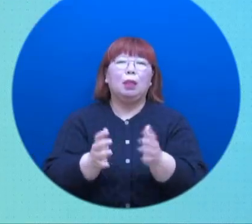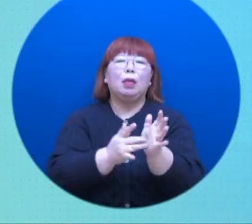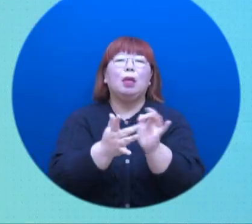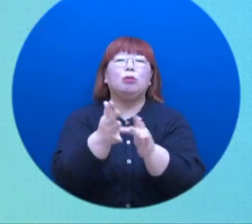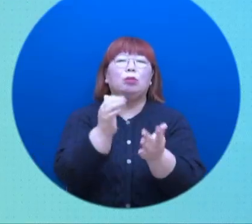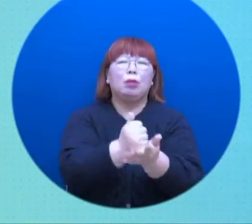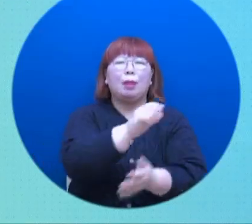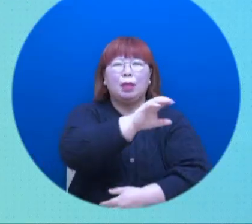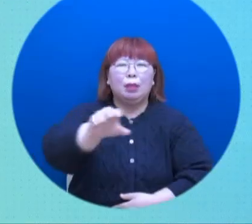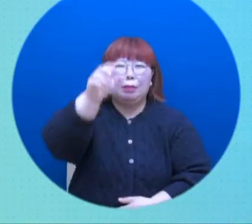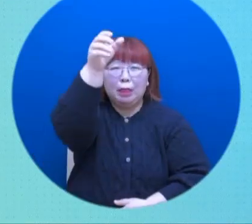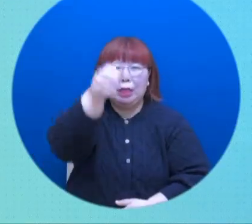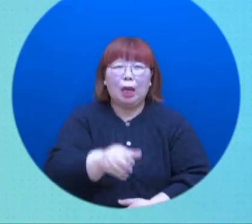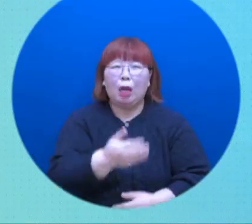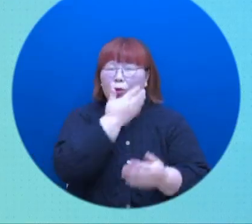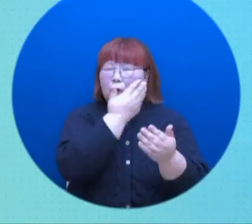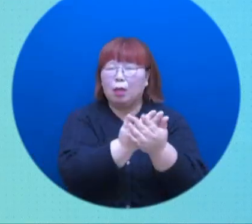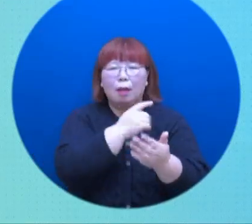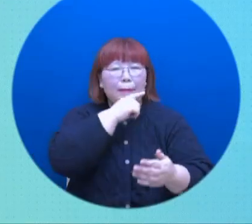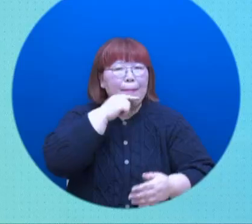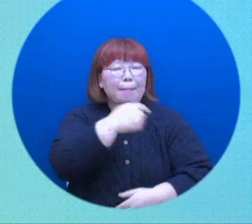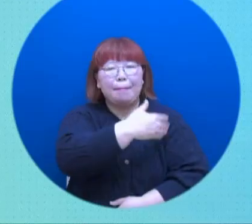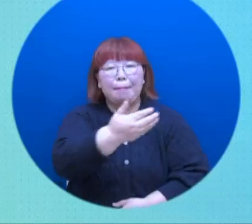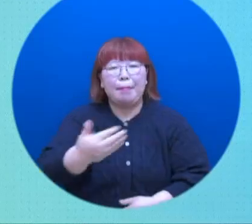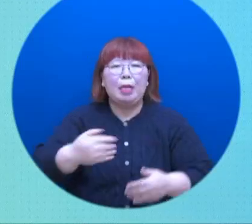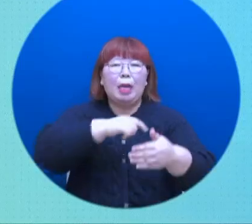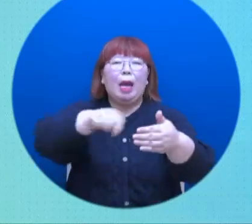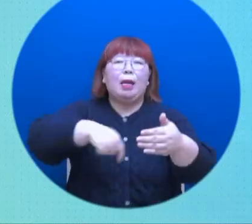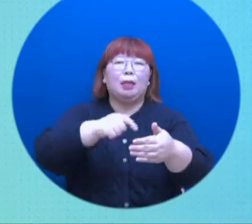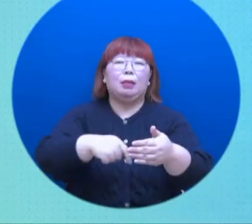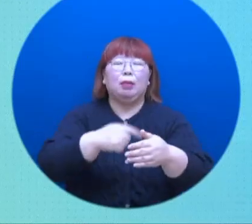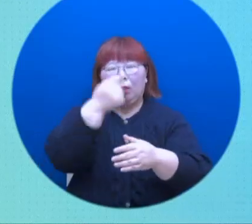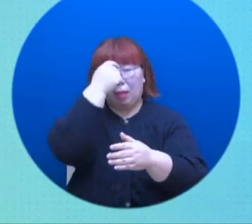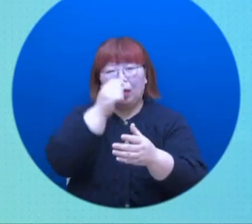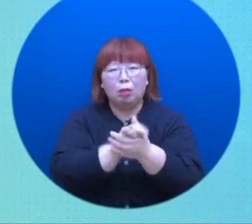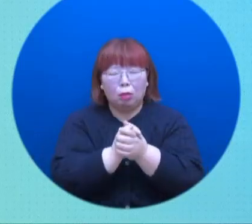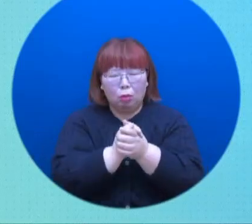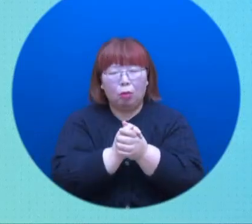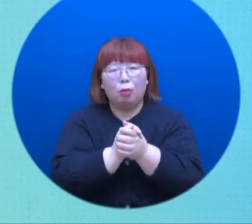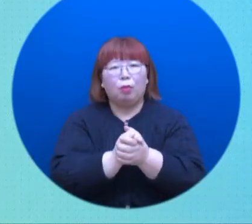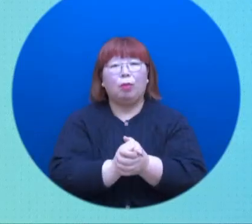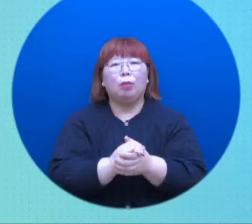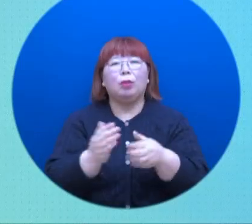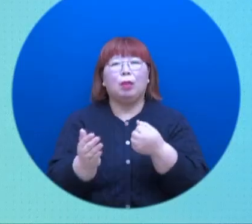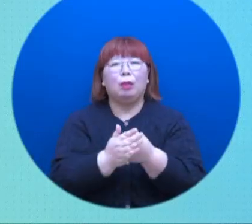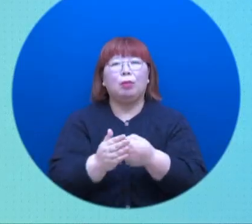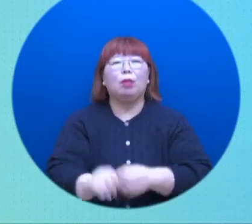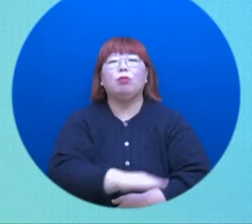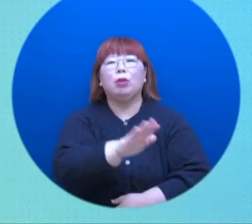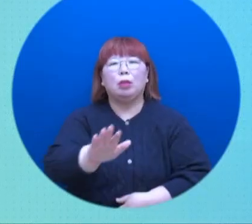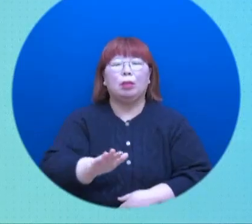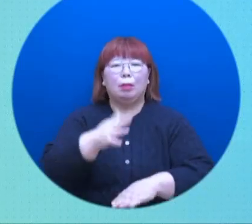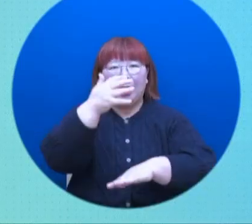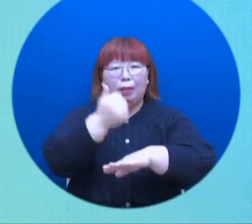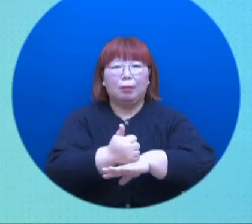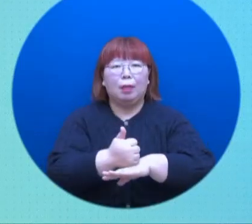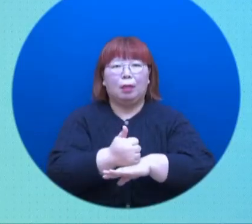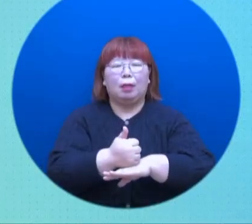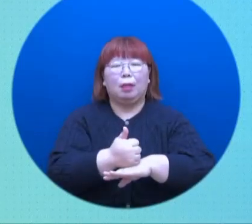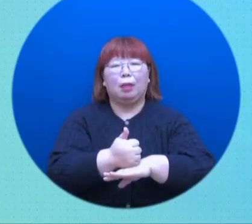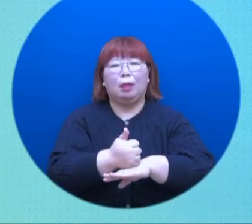십자가 보혈 안에서 기도한다는 것입니다. 그래서 우리는 이렇게 기도를 마치죠. 어떻게 기도를